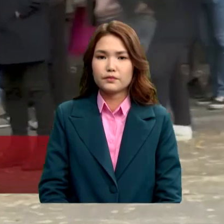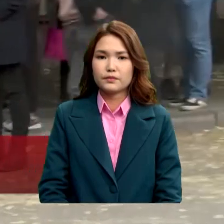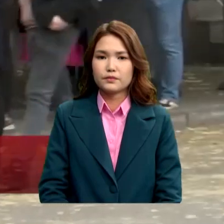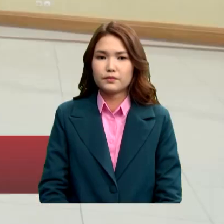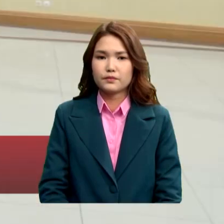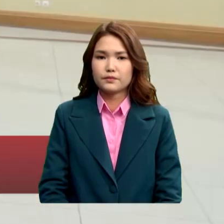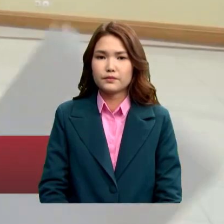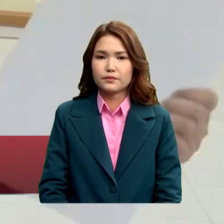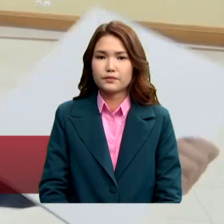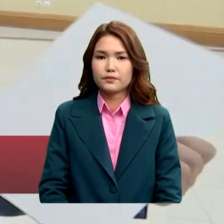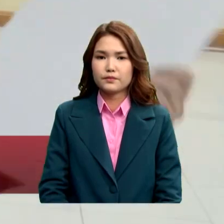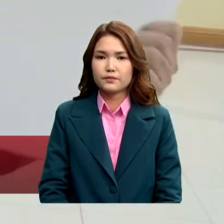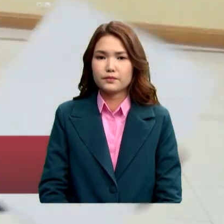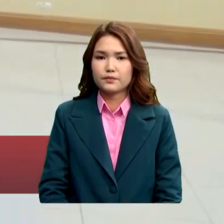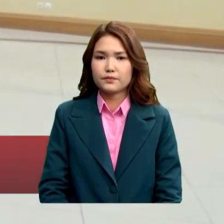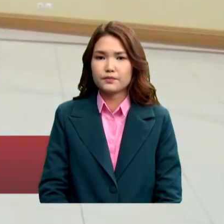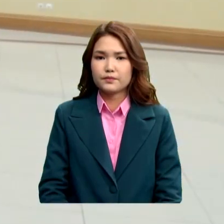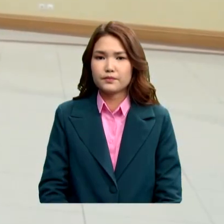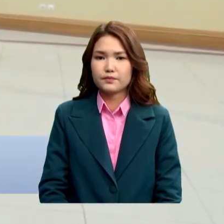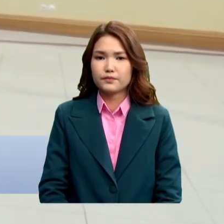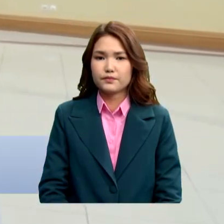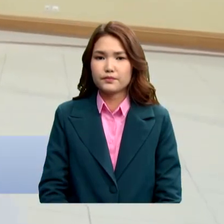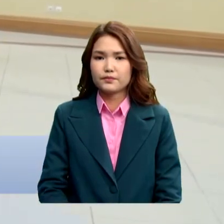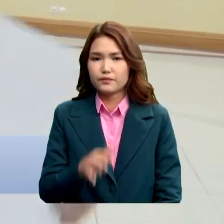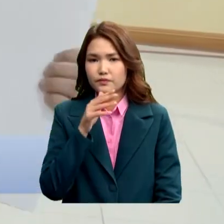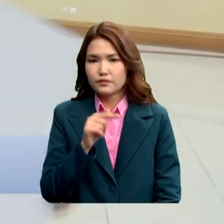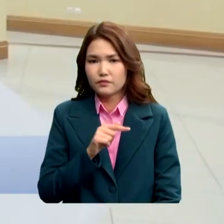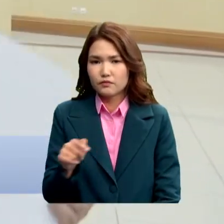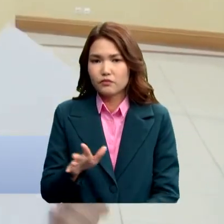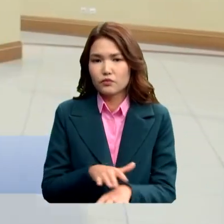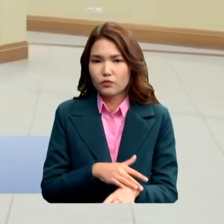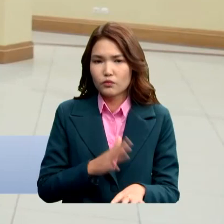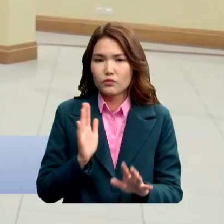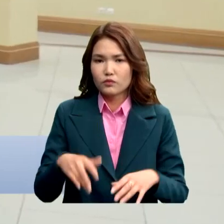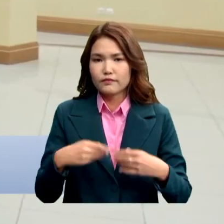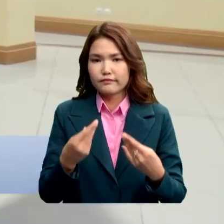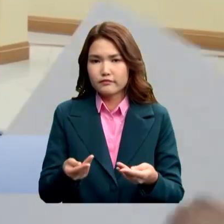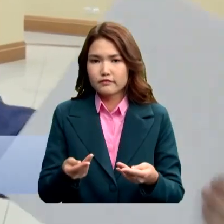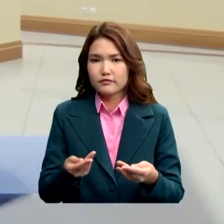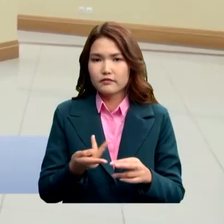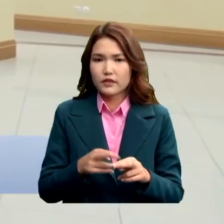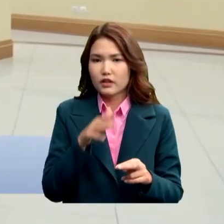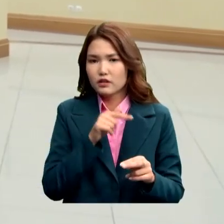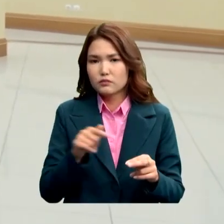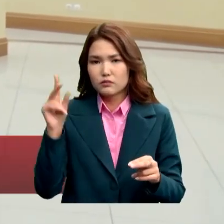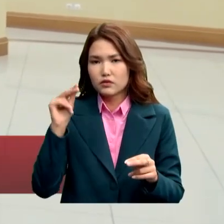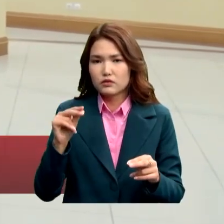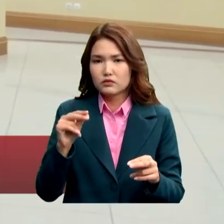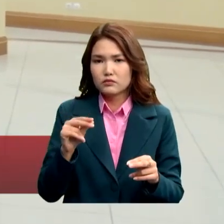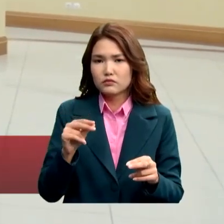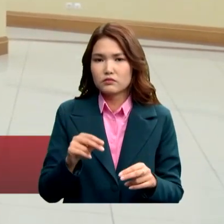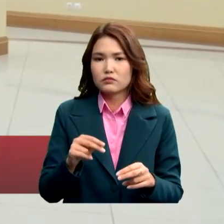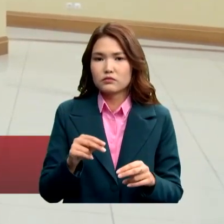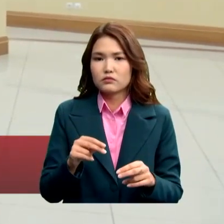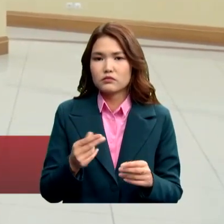отыр дейді. Енді қазірдің өзінде дефицит бар екені анық. Қонақ үй, тұрғын үй дегендей. Сондықтан олар бұл жақта ұзақ тұрақтамайды.